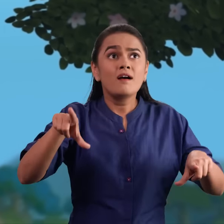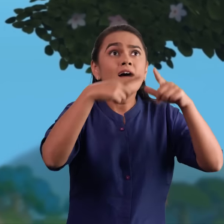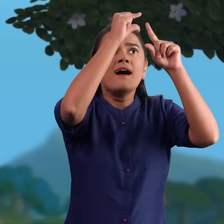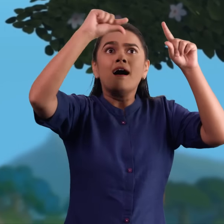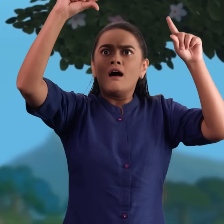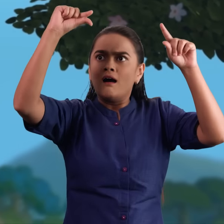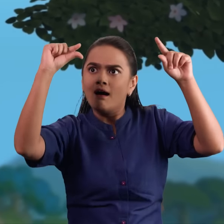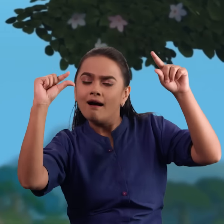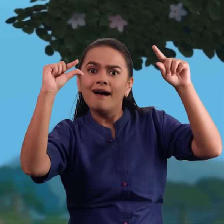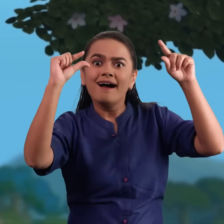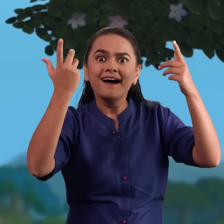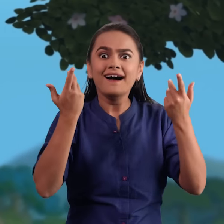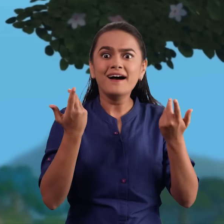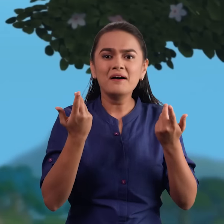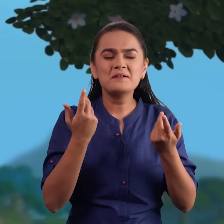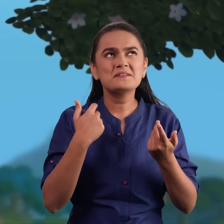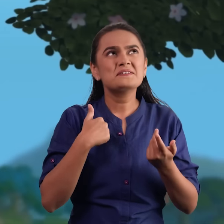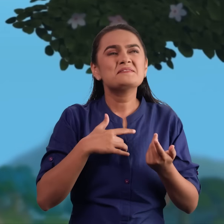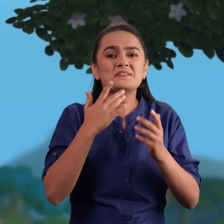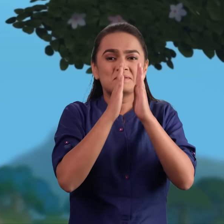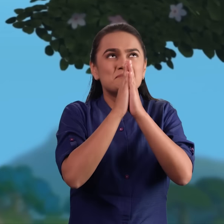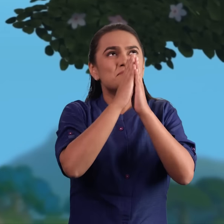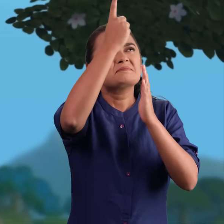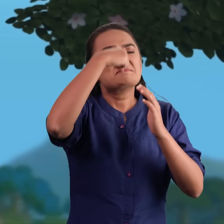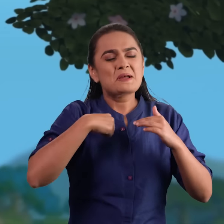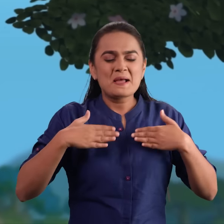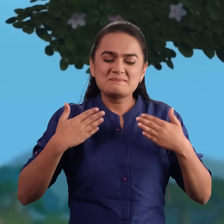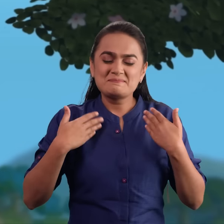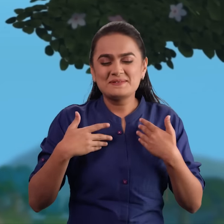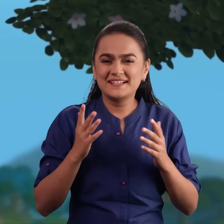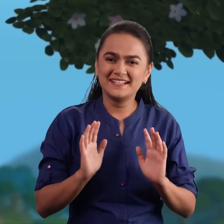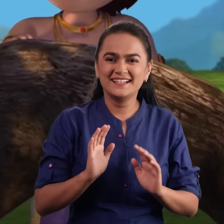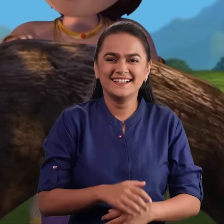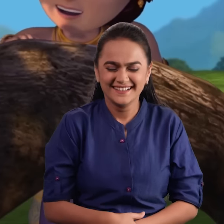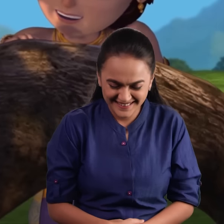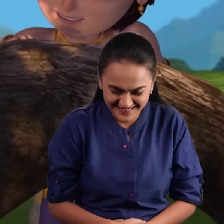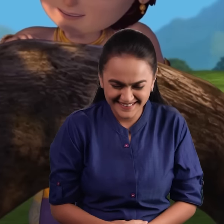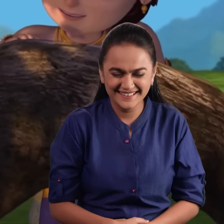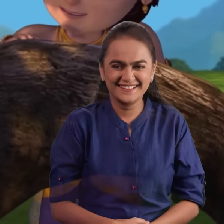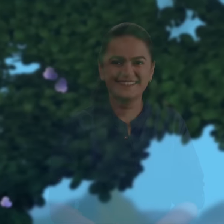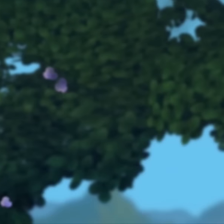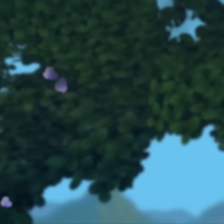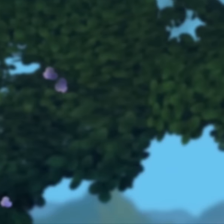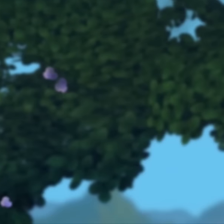ये डाल तो झुक गई। लगता है ईश्वर मुझ पर प्रसन्न है।